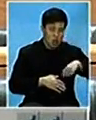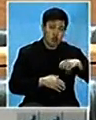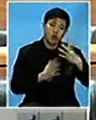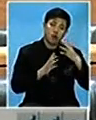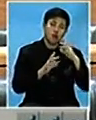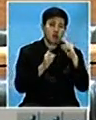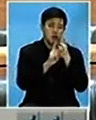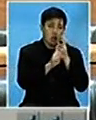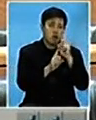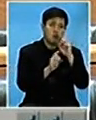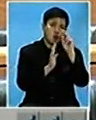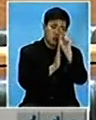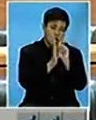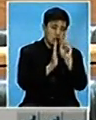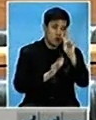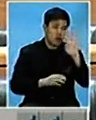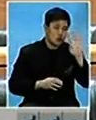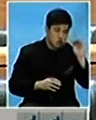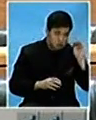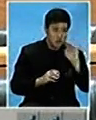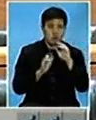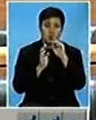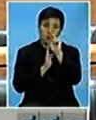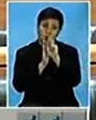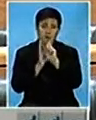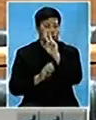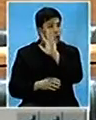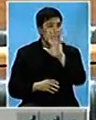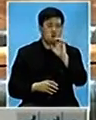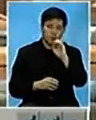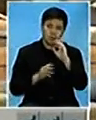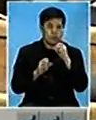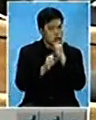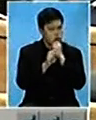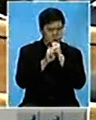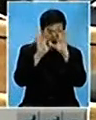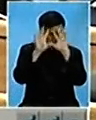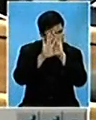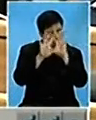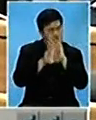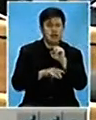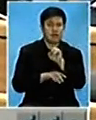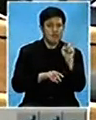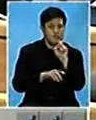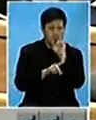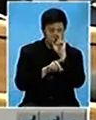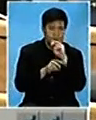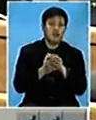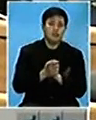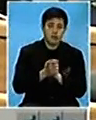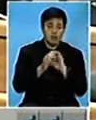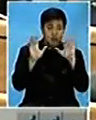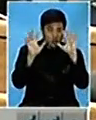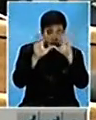มนูญปี40หรือเป็นไปตามรัฐธรรมนูญปี50มีพันธกิจที่คล้ายคลึงกันมากแต่ในขณะที่คล้ายคลึ